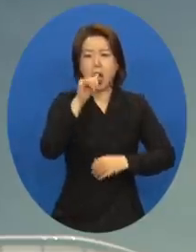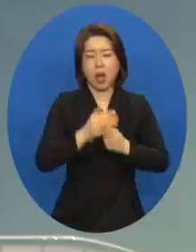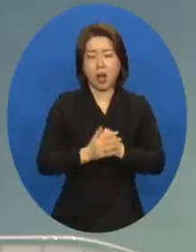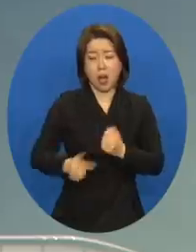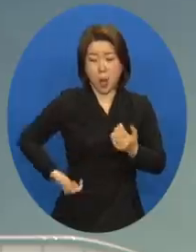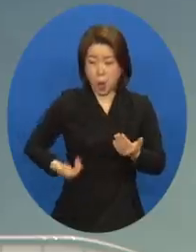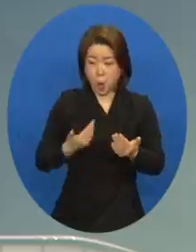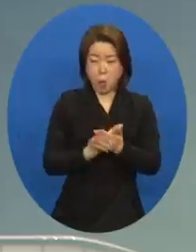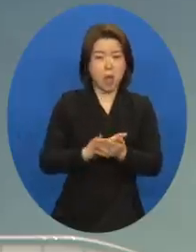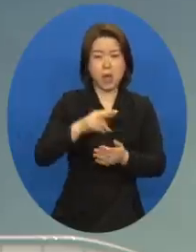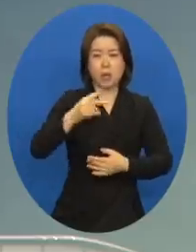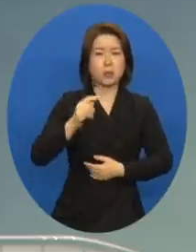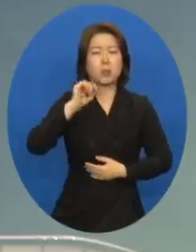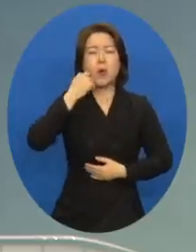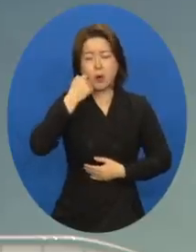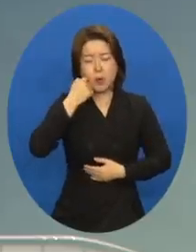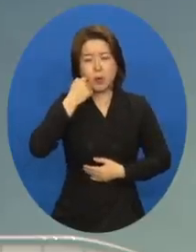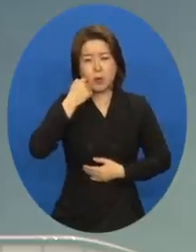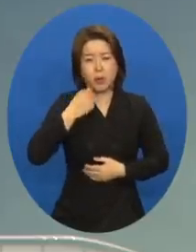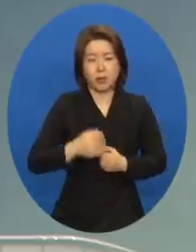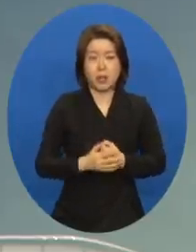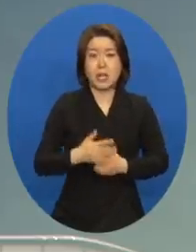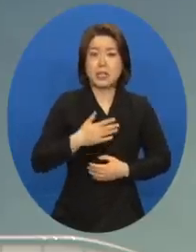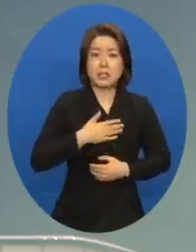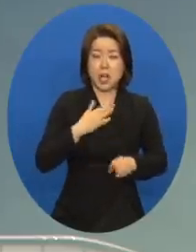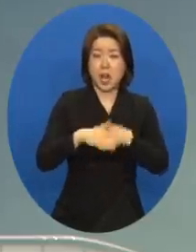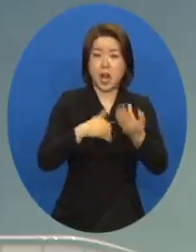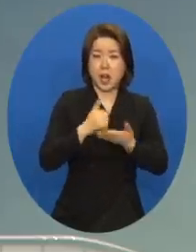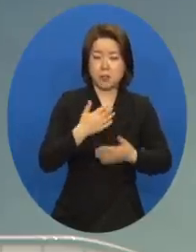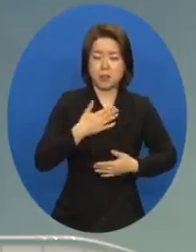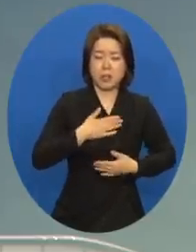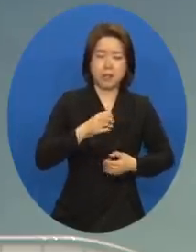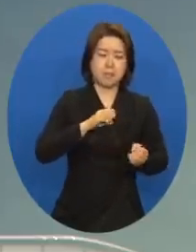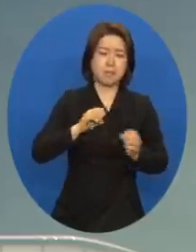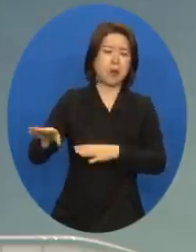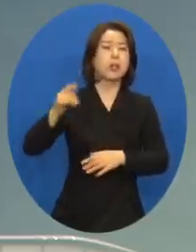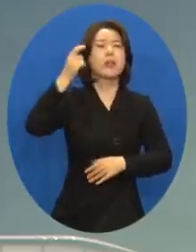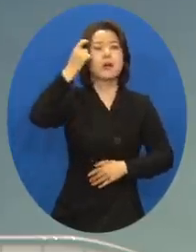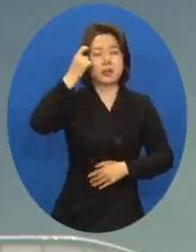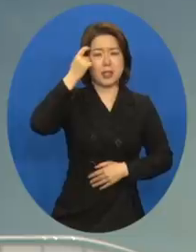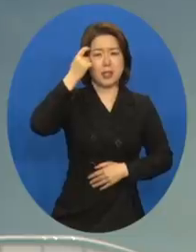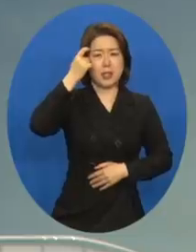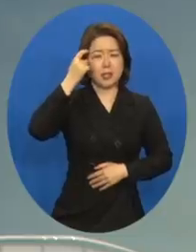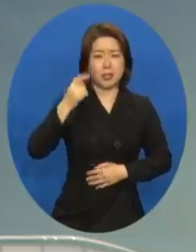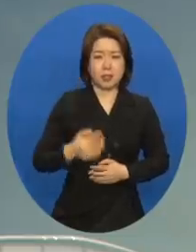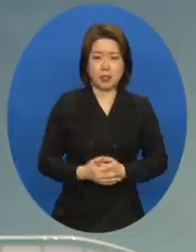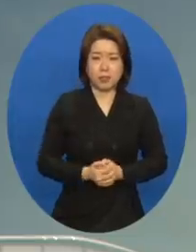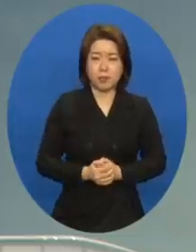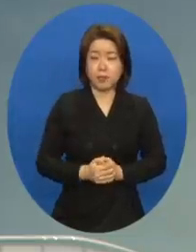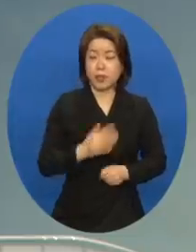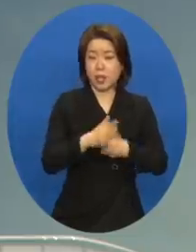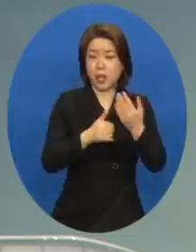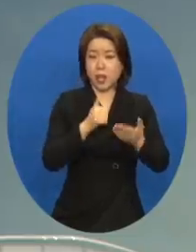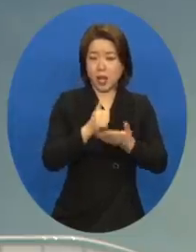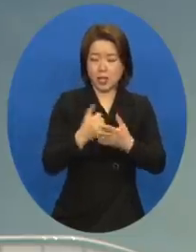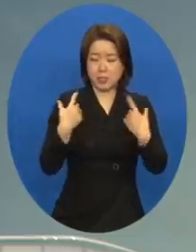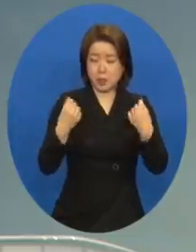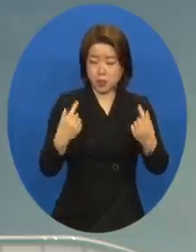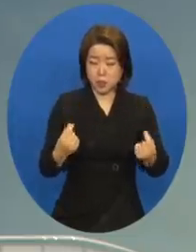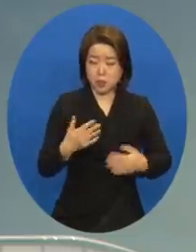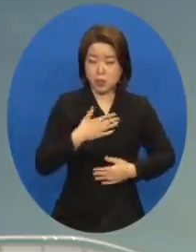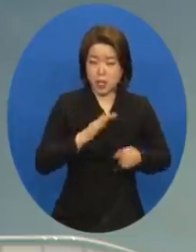회개조차 나오지 않았었습니다. 저는 하나님께서 저를 버리셨다고 생각하였습니다. 하나님께서 여전히